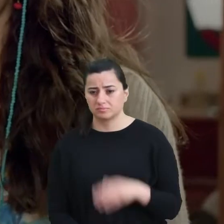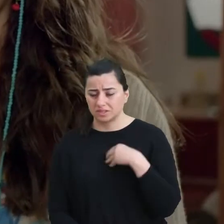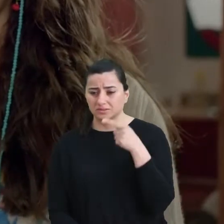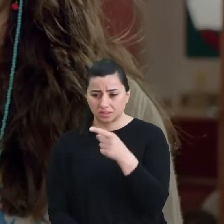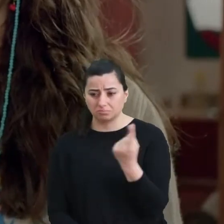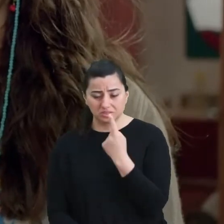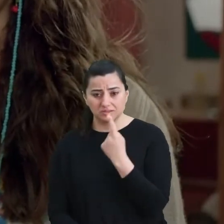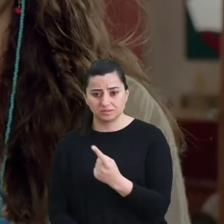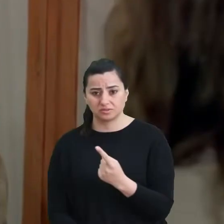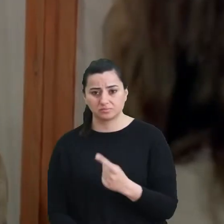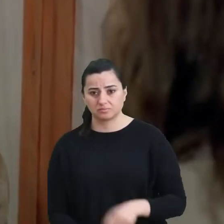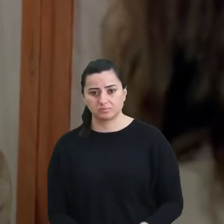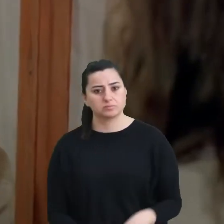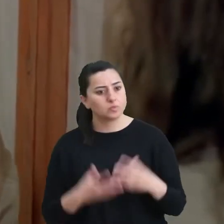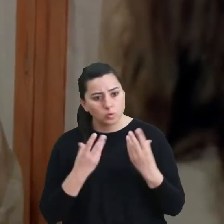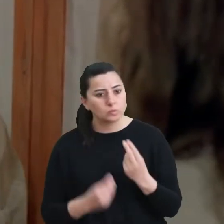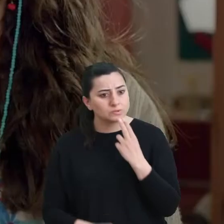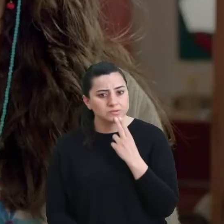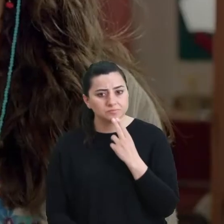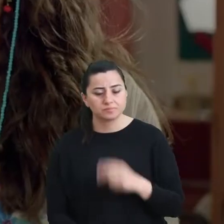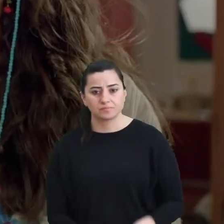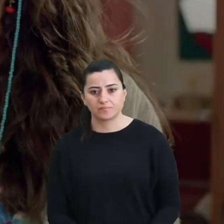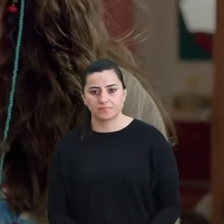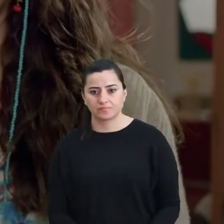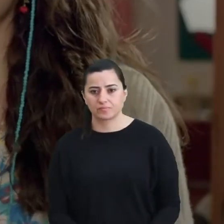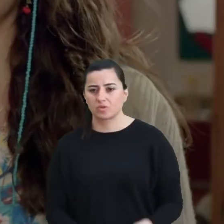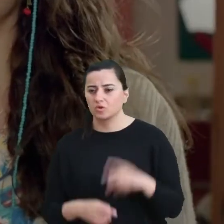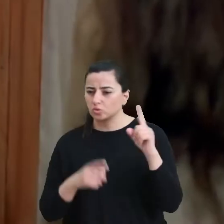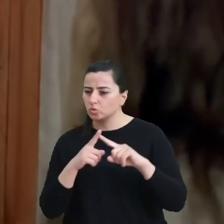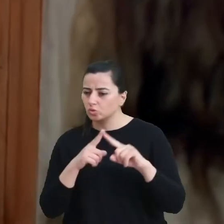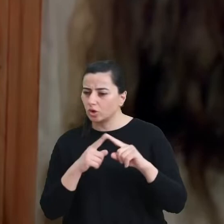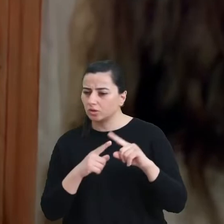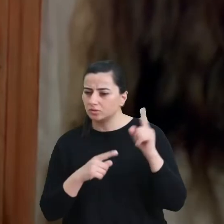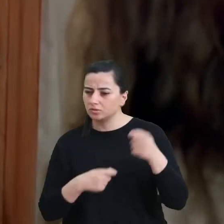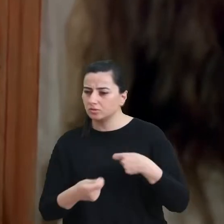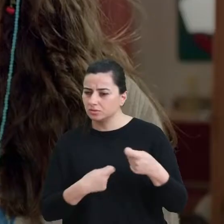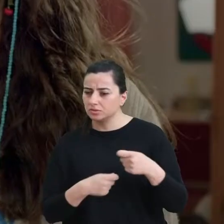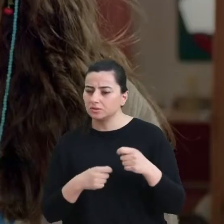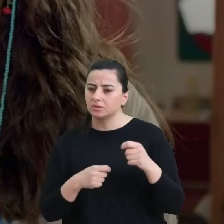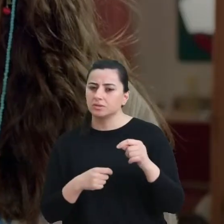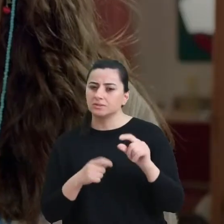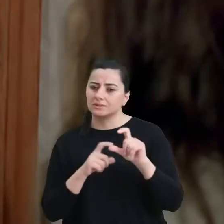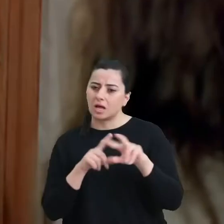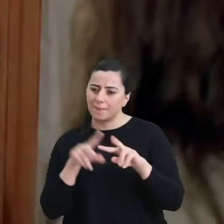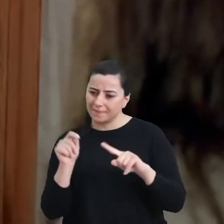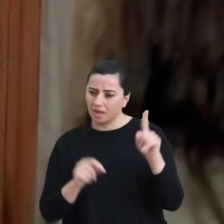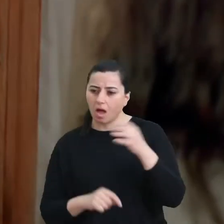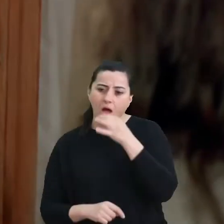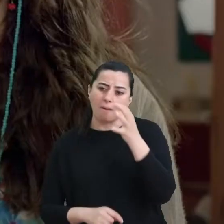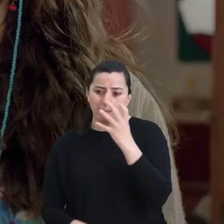ben sana bir şey diyeceğim. Buyur kızı. Tüccar Sami'yle haber bekliyordun ya bizden.